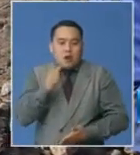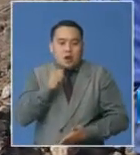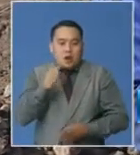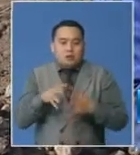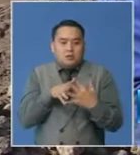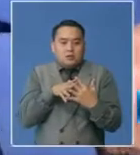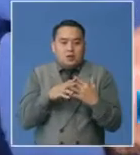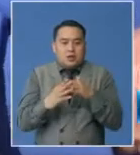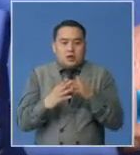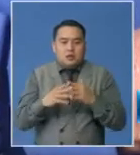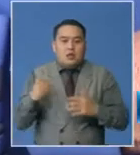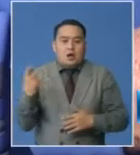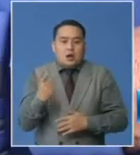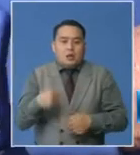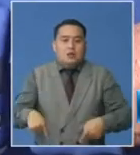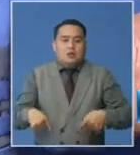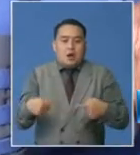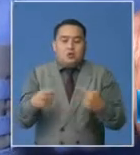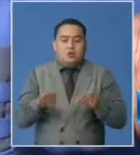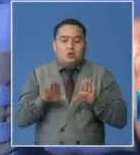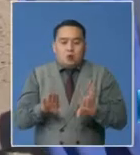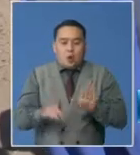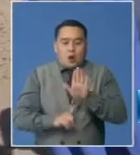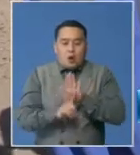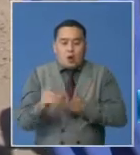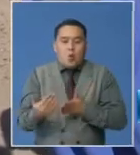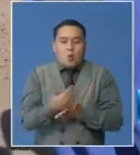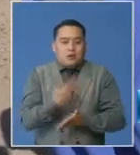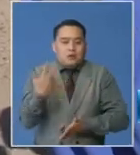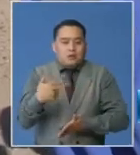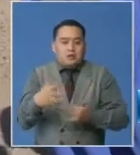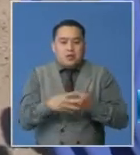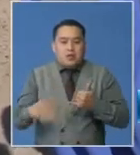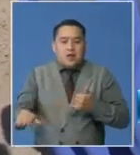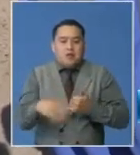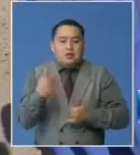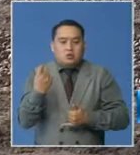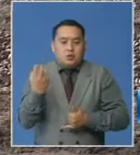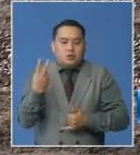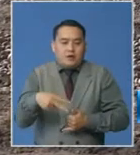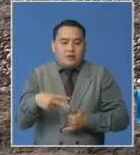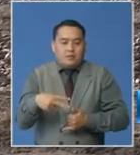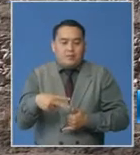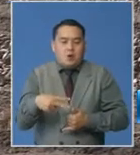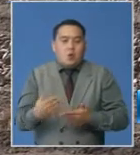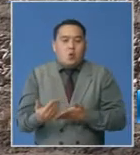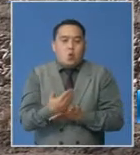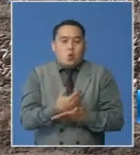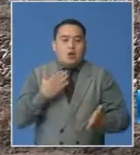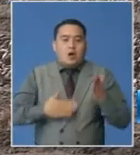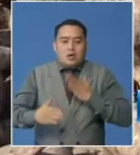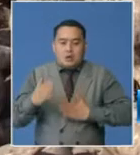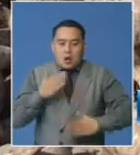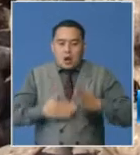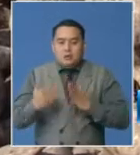хозяйством Бакалы Баужан только набирает обороты. На сегодня убрано около 30 гектаров из 120 общих. Урожайность радует глаз